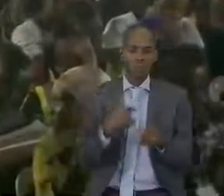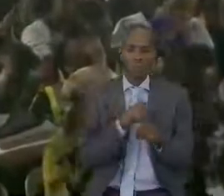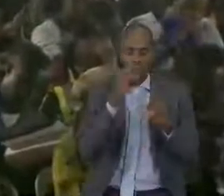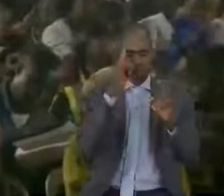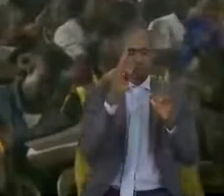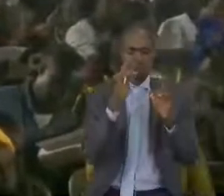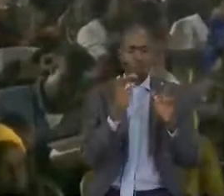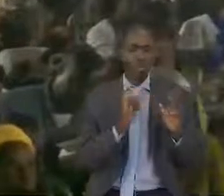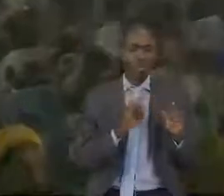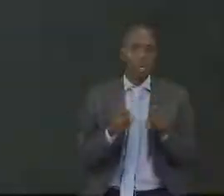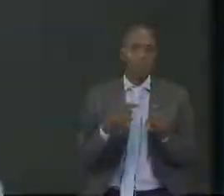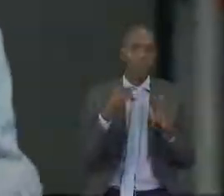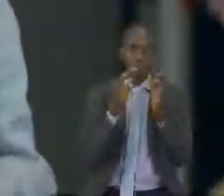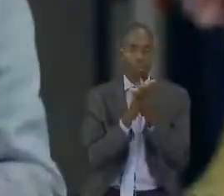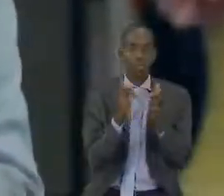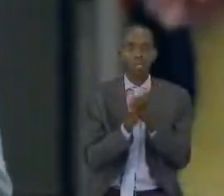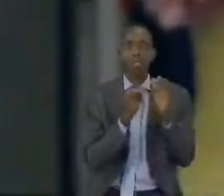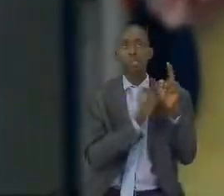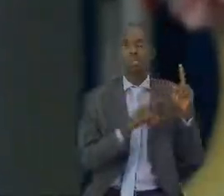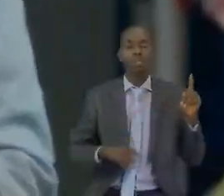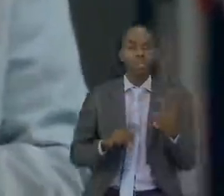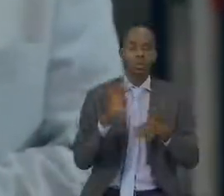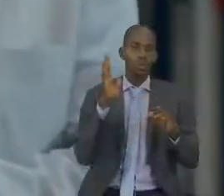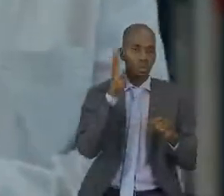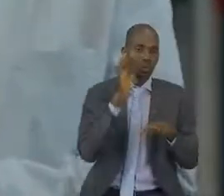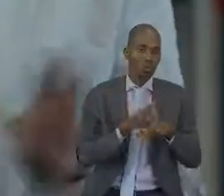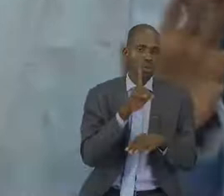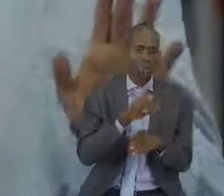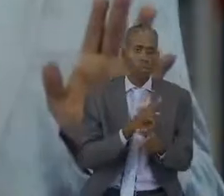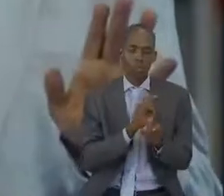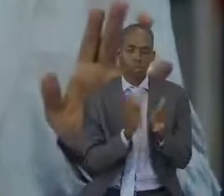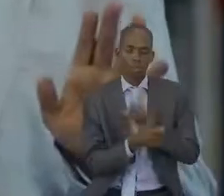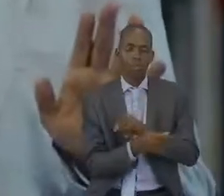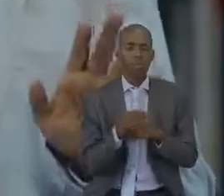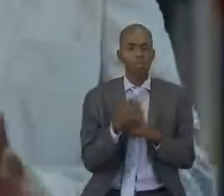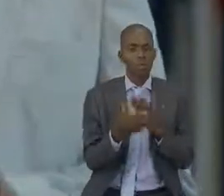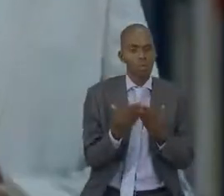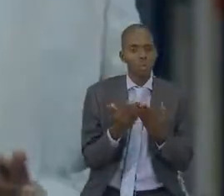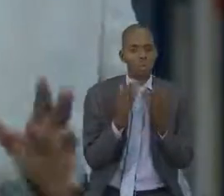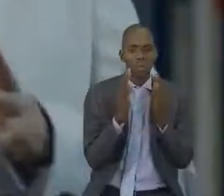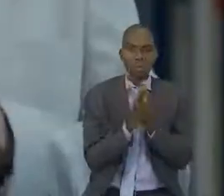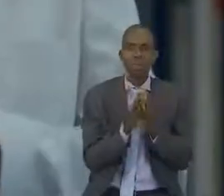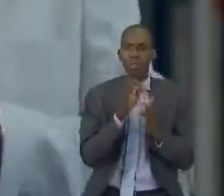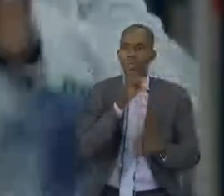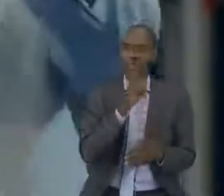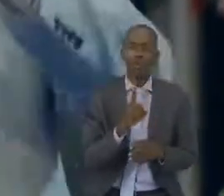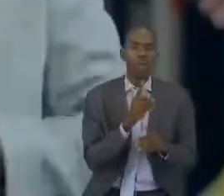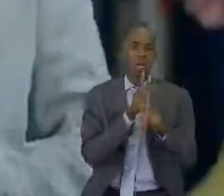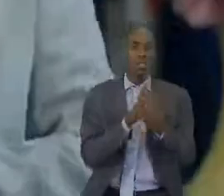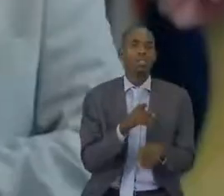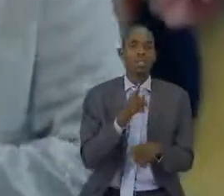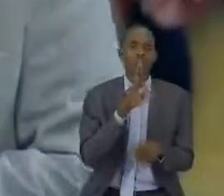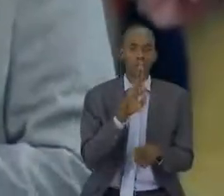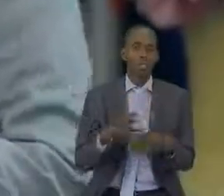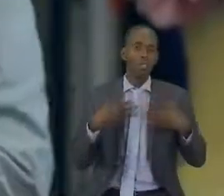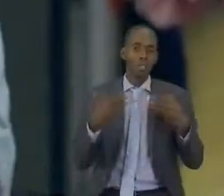le Seigneur te touche, te guérisse, te transforme. Prière simple. Exaucement certain. Tu l'es